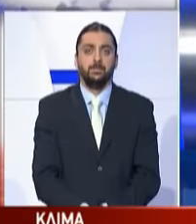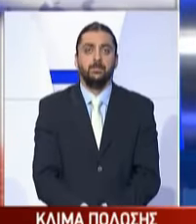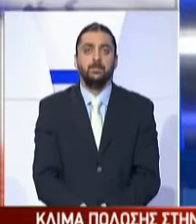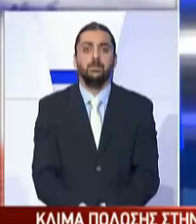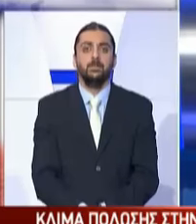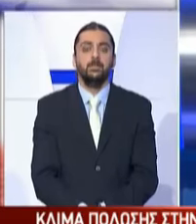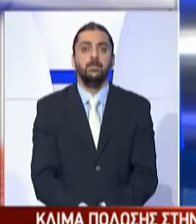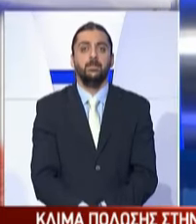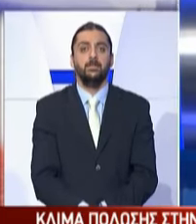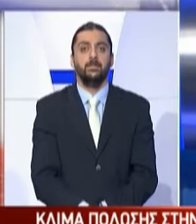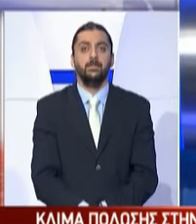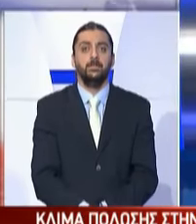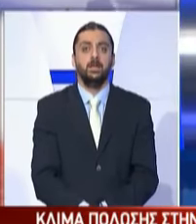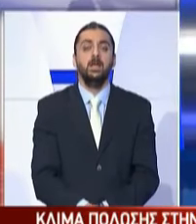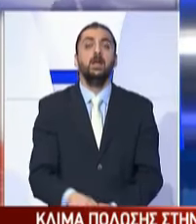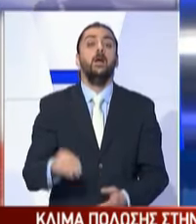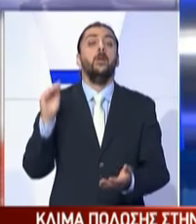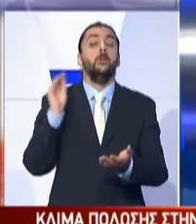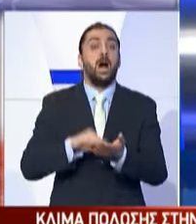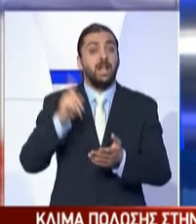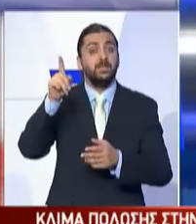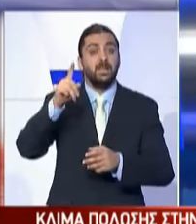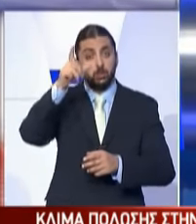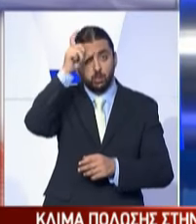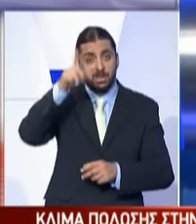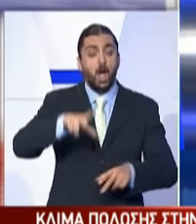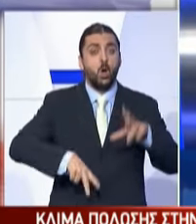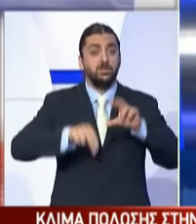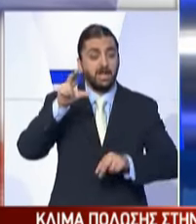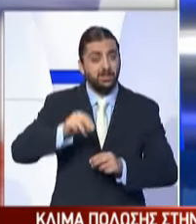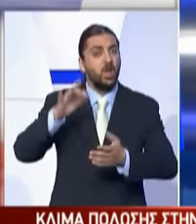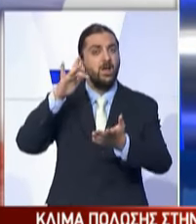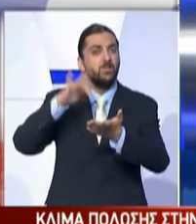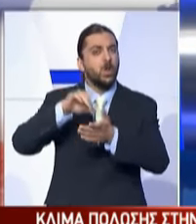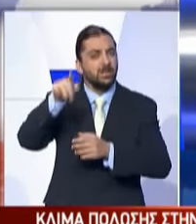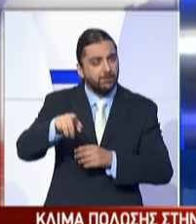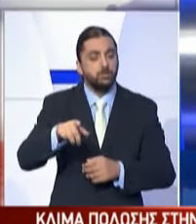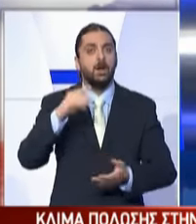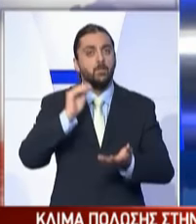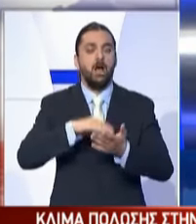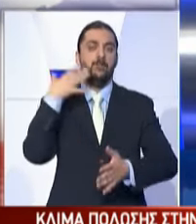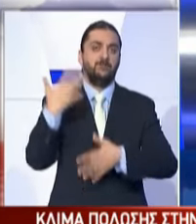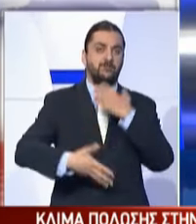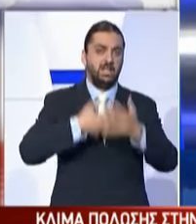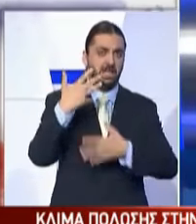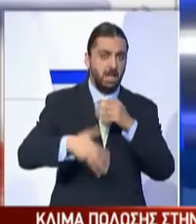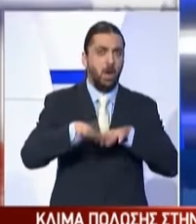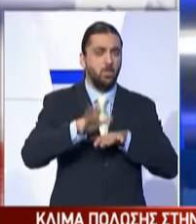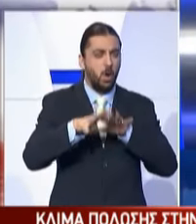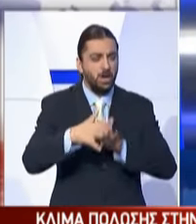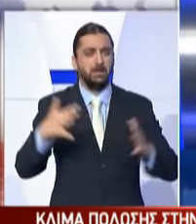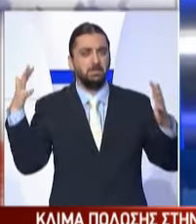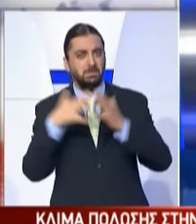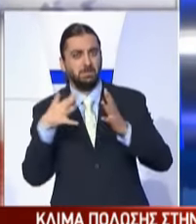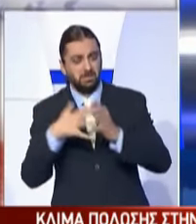Για να περάσουμε εκτός συνόρων για μια ακόμη νύχτα, η Κωνσταντινούπολη και η Άγκυρα δεν κοιμήθηκαν από τις ταραχές και τις βίαιες συγκρούσεις. Χιλιάδες